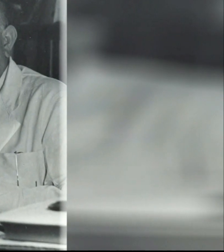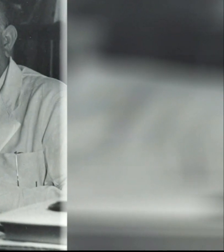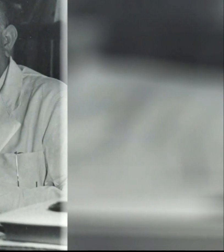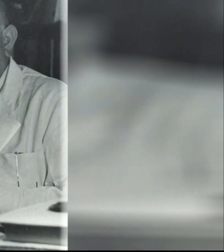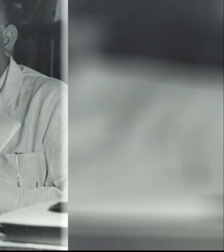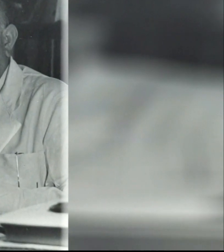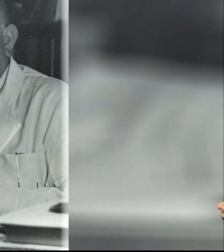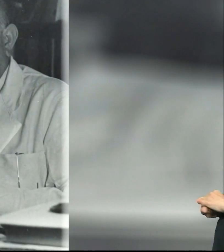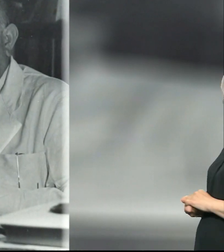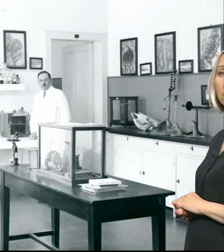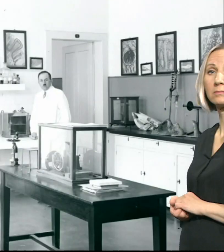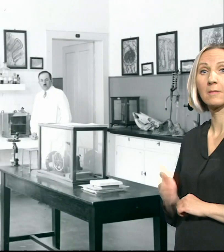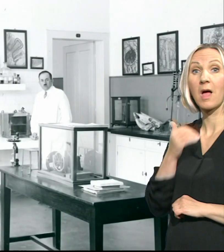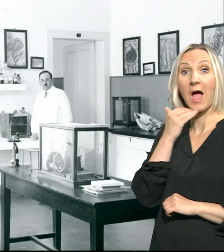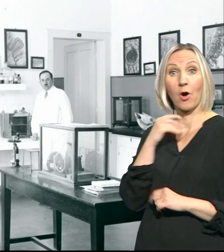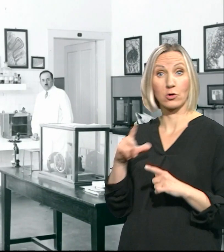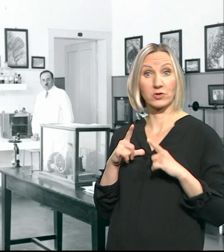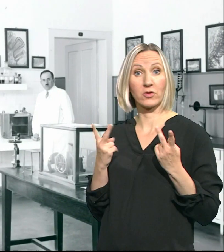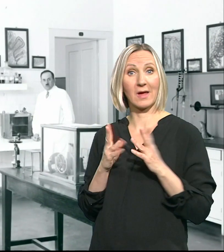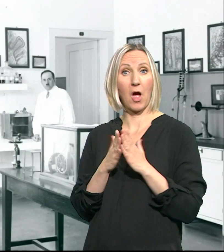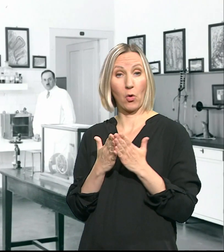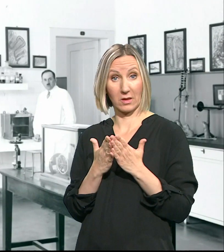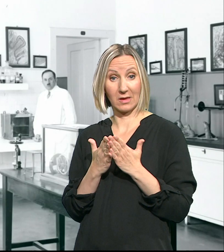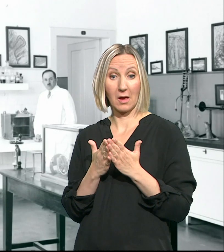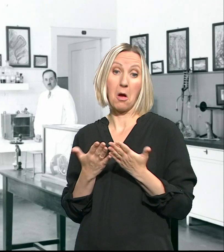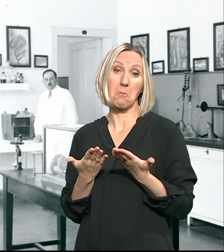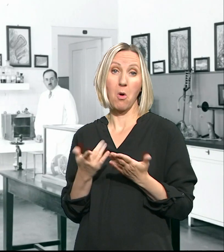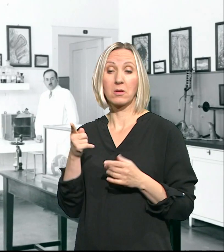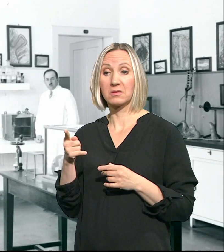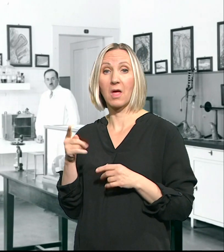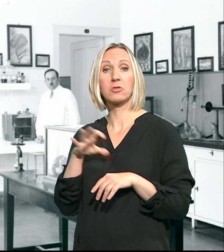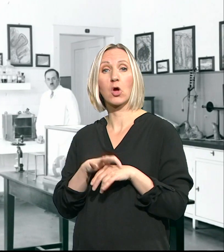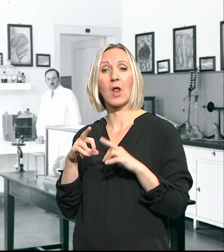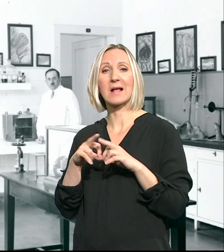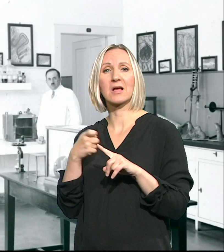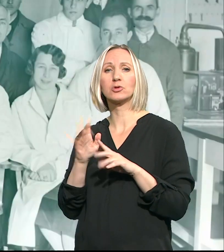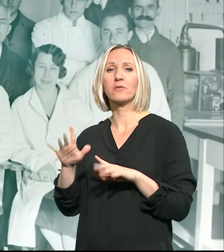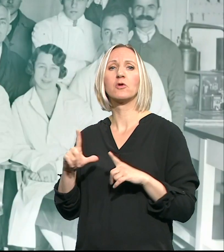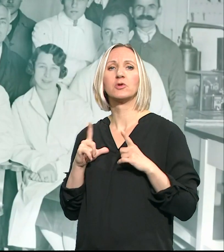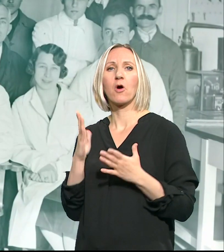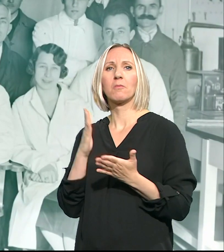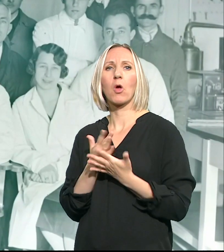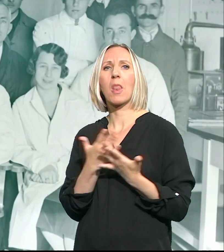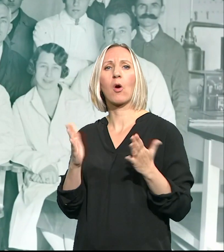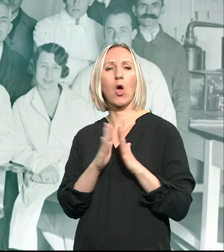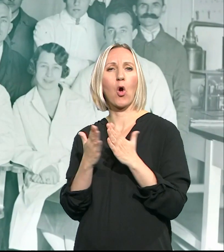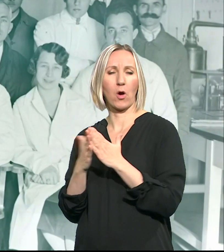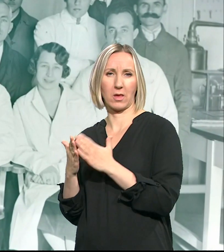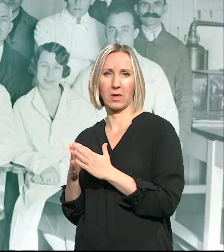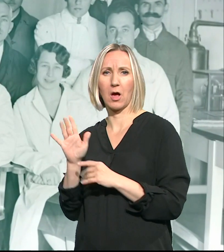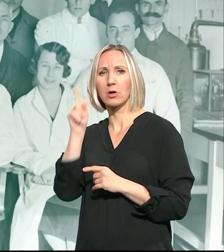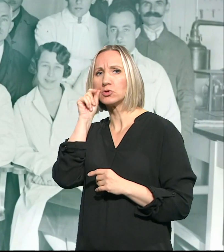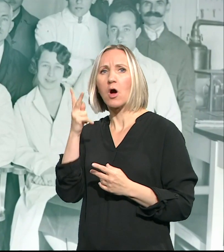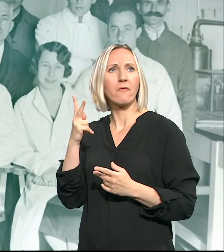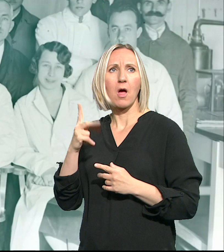Kada bi život bio roman, onda bi onaj koji je proživeo dr. Aleksandar Kostić stao u nekoliko tomova. Za njega kažu da je bio čovek